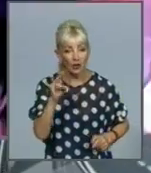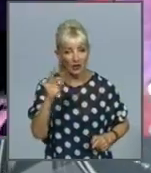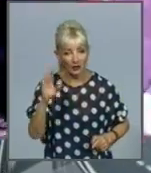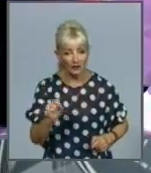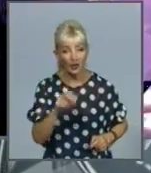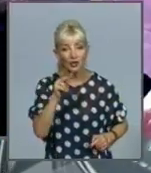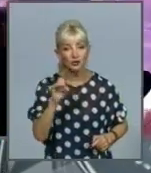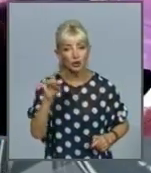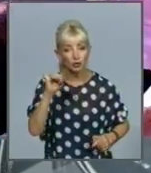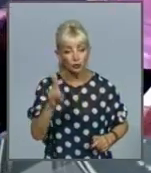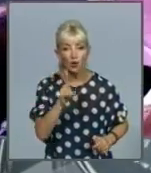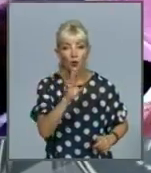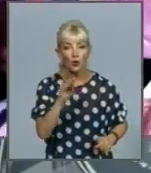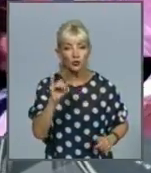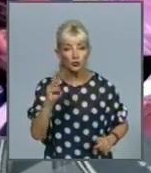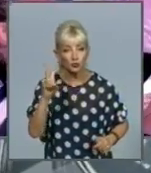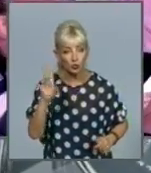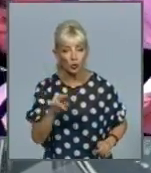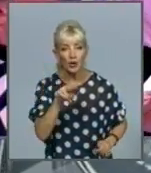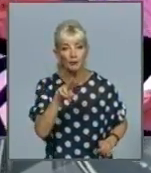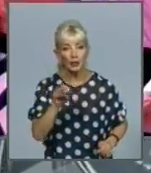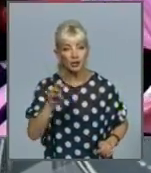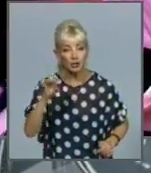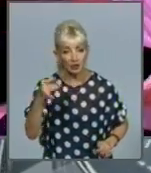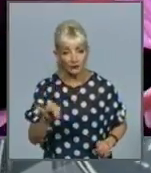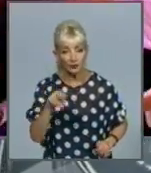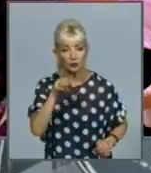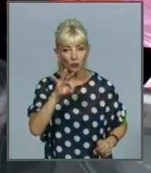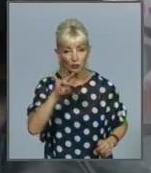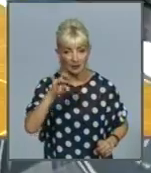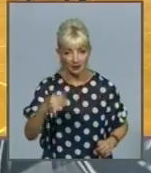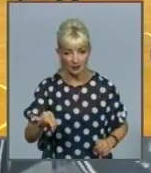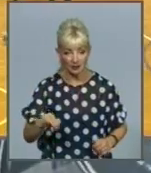Дмитрий Чалюк, Виктор Кожушка, Александр Плешивый и Павел Толстый.